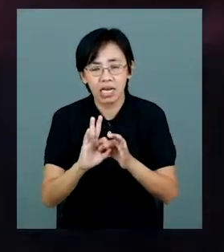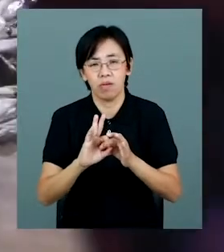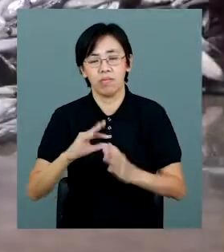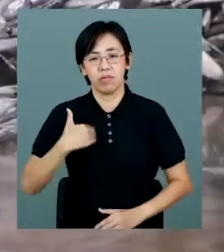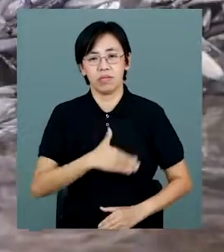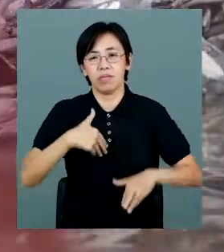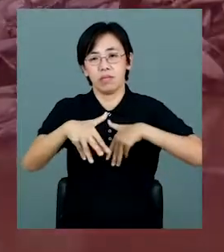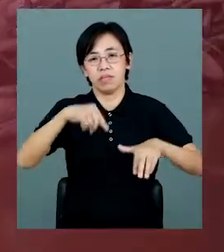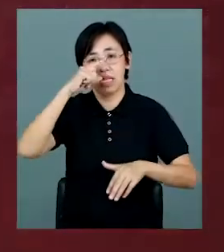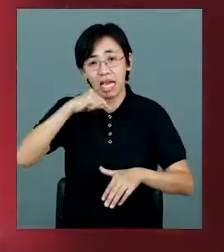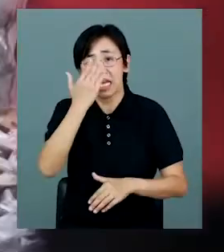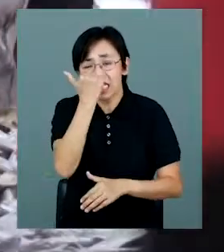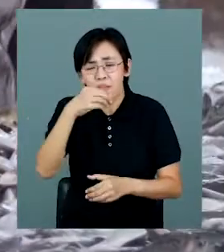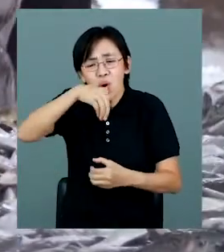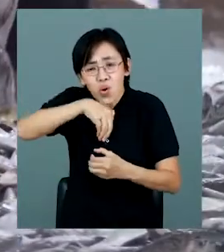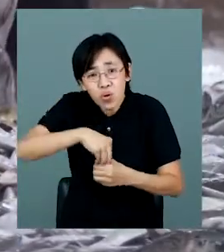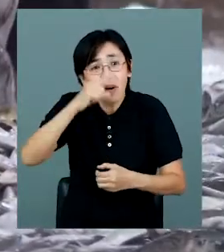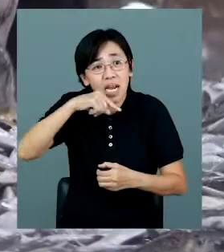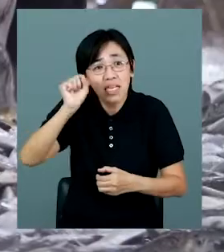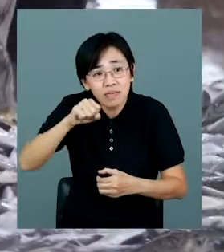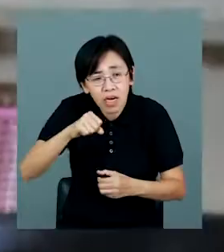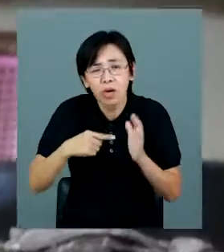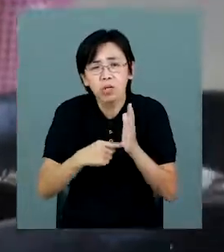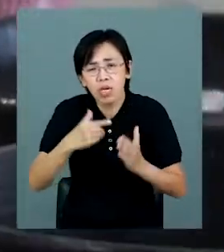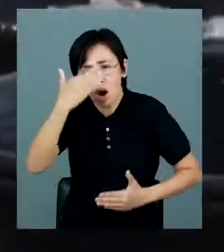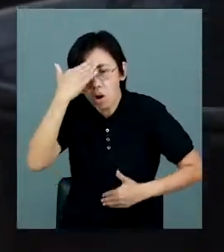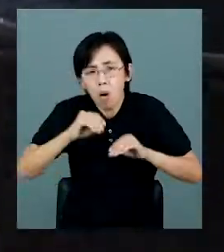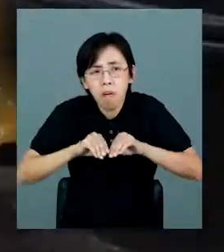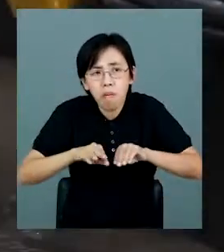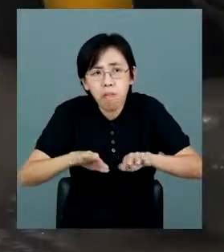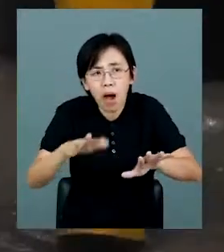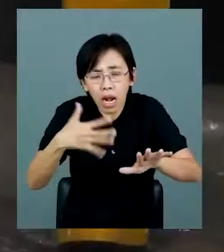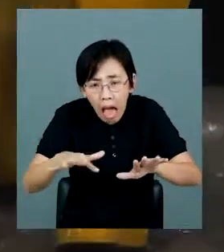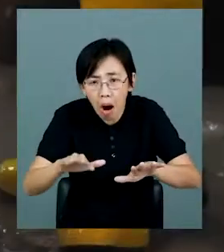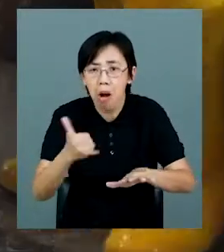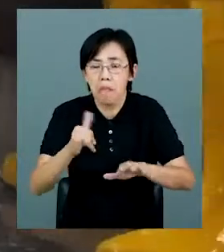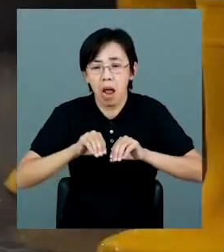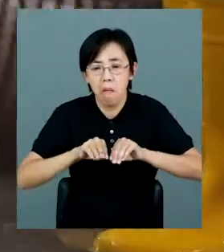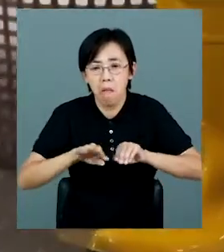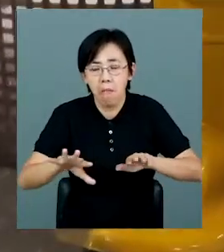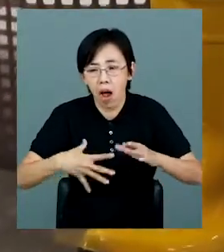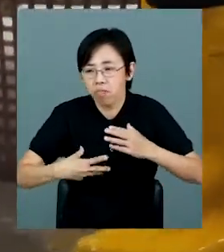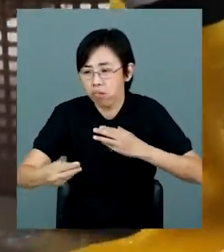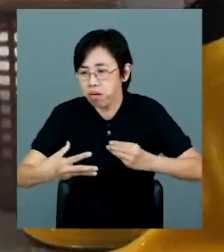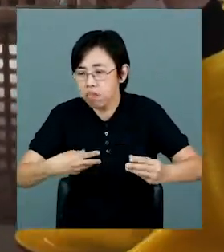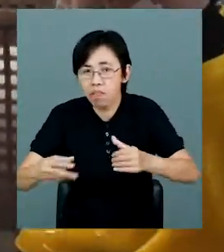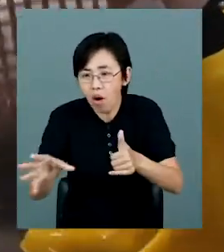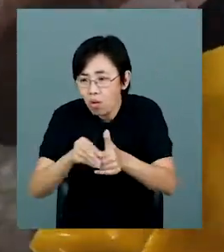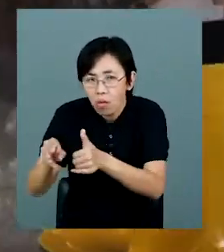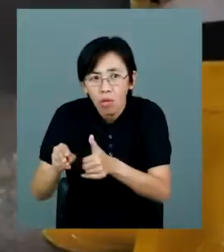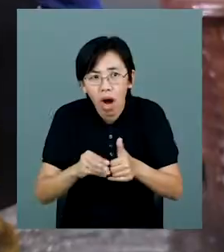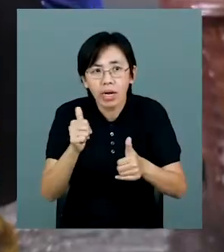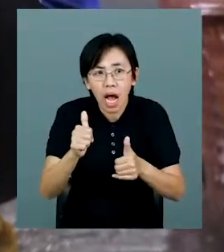คนไทยเพราะว่าเขาก็อาศัยอยู่ในพื้นแผ่นดินไทยใช่ไหมคะยกตัวอย่างเช่นโรคระบาดอะไรเงี้ยค่ะมันก็สามารถที่จะแพร่ระบาดกันได้ไม่ว่าจะเป็นคน